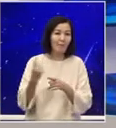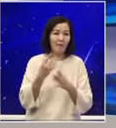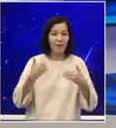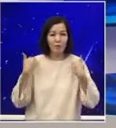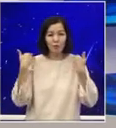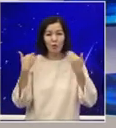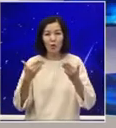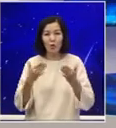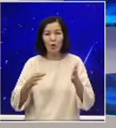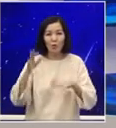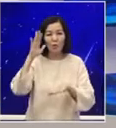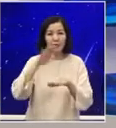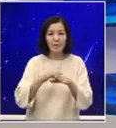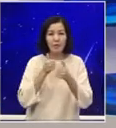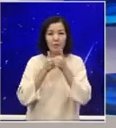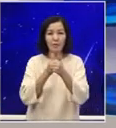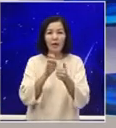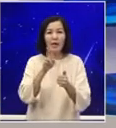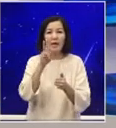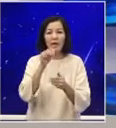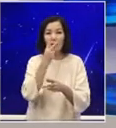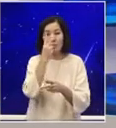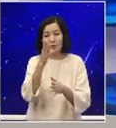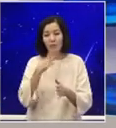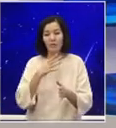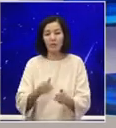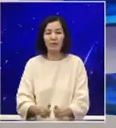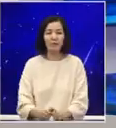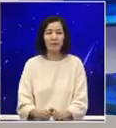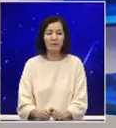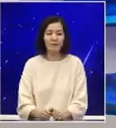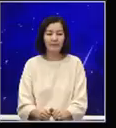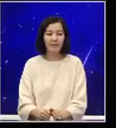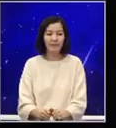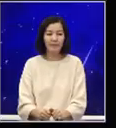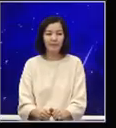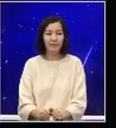туындыны көппен бірге облыс әкімінің орынбасары Рустам Әли де тамашалады.